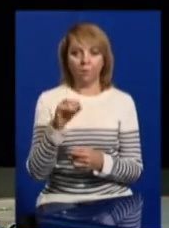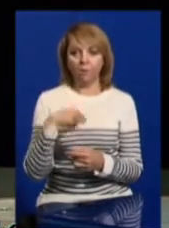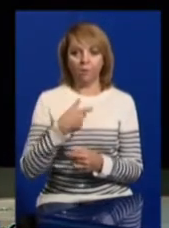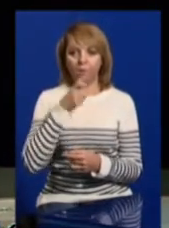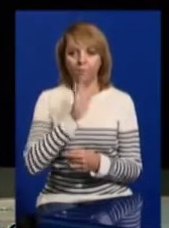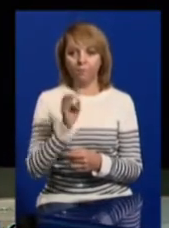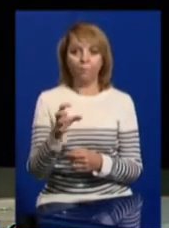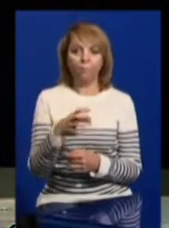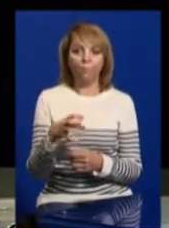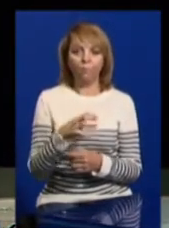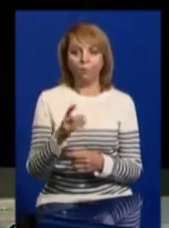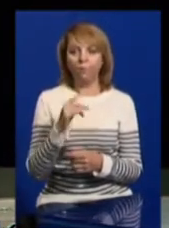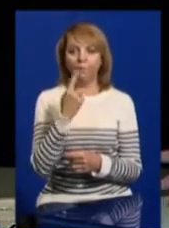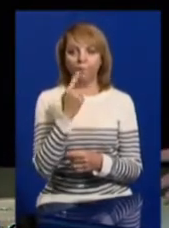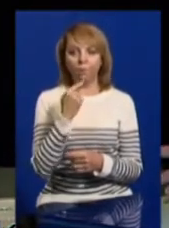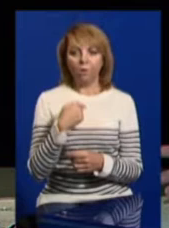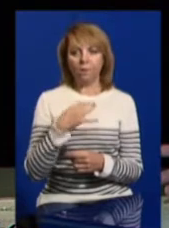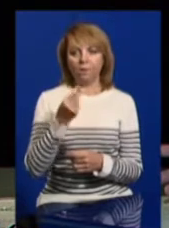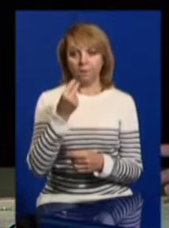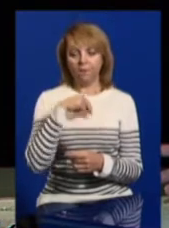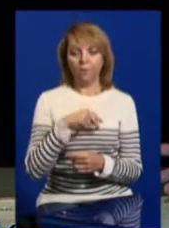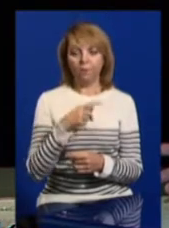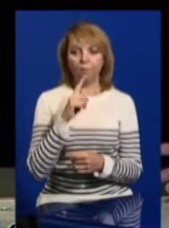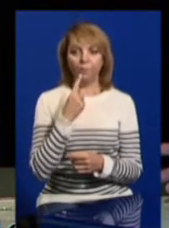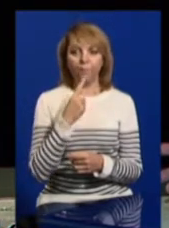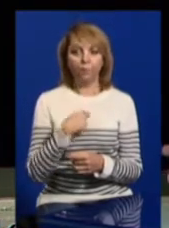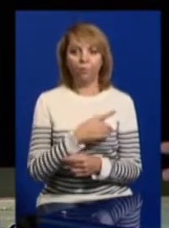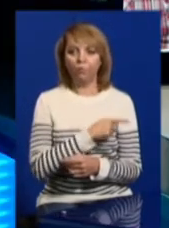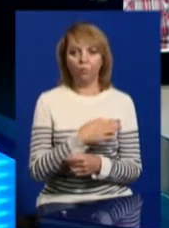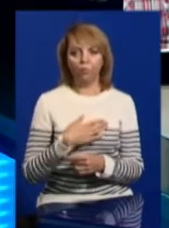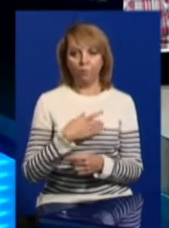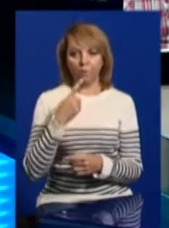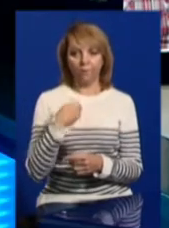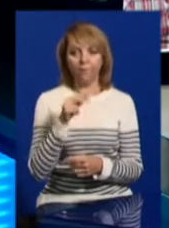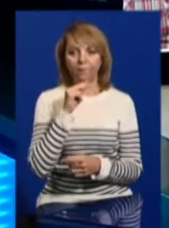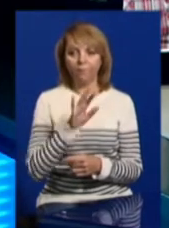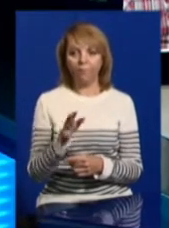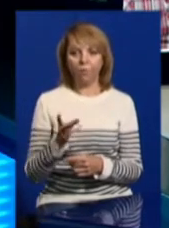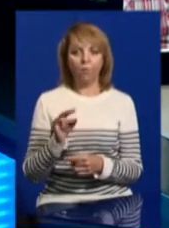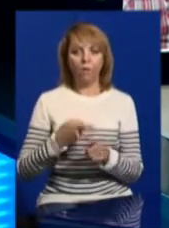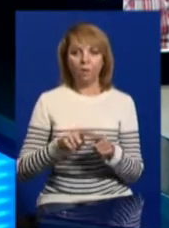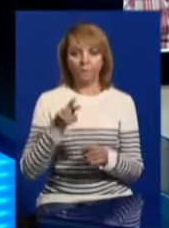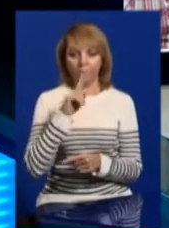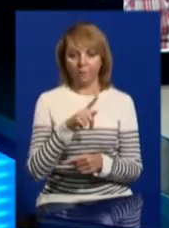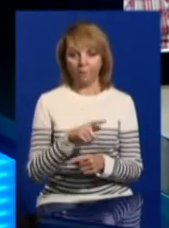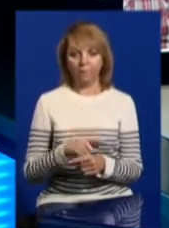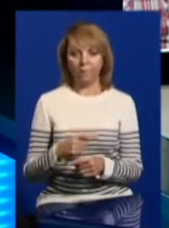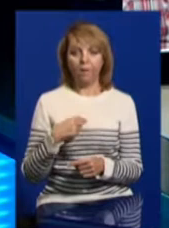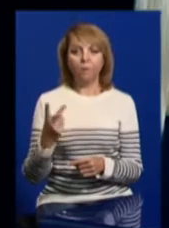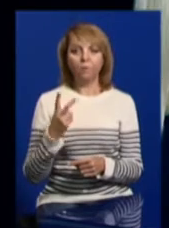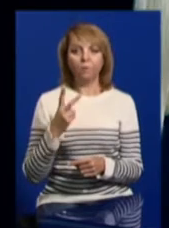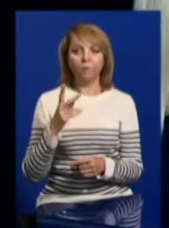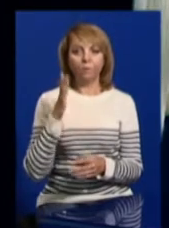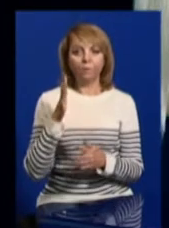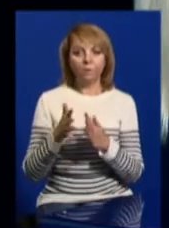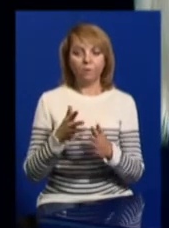ні водку, ні вино. Я ж з'їв конфет, я дуже їх люблю, то я не винен. Але це абсурд. Ну, треба зазначити,